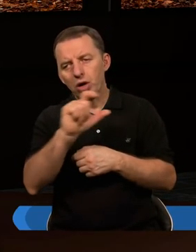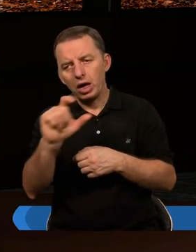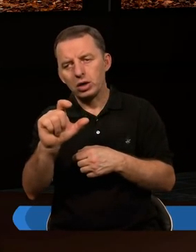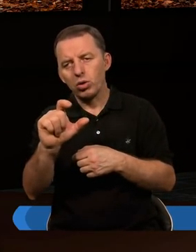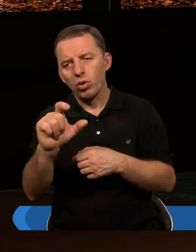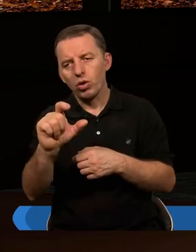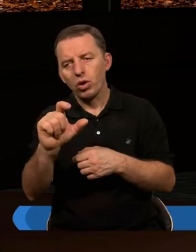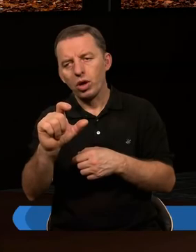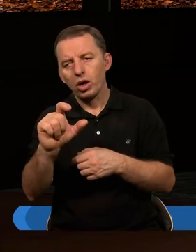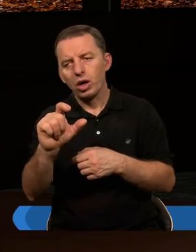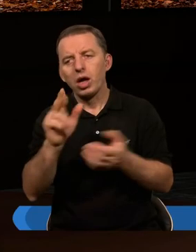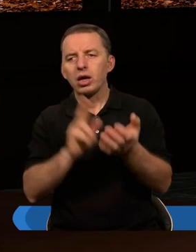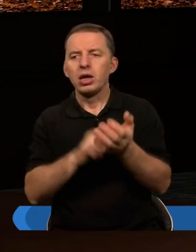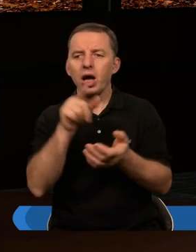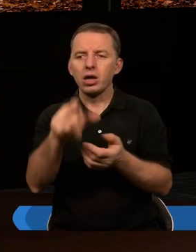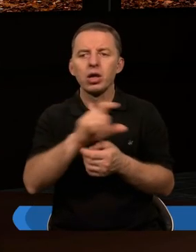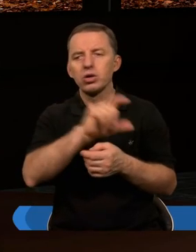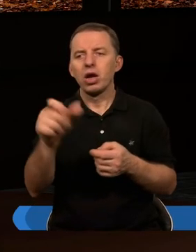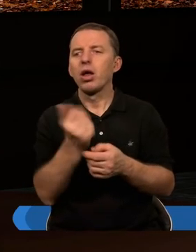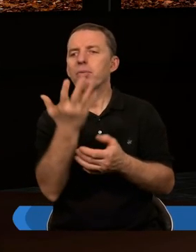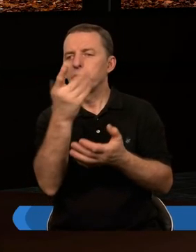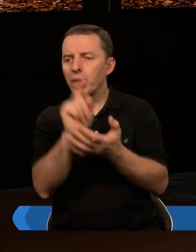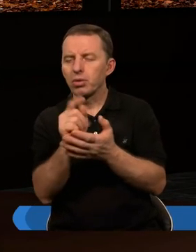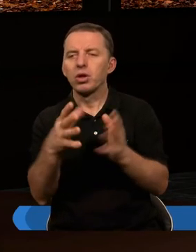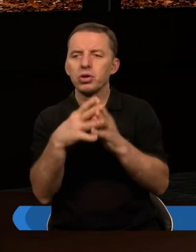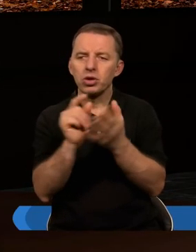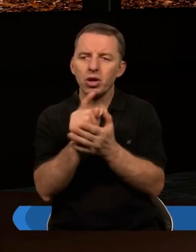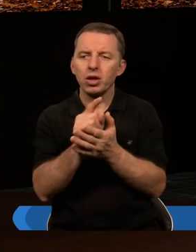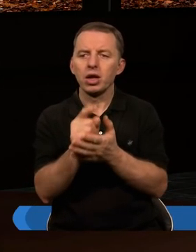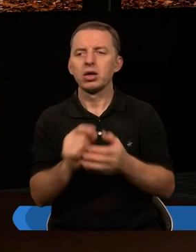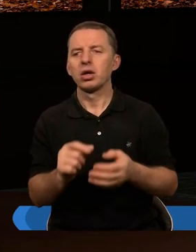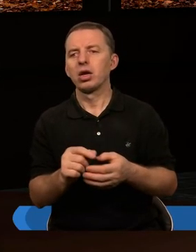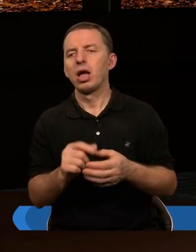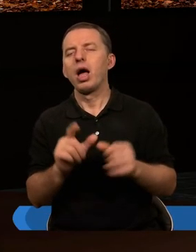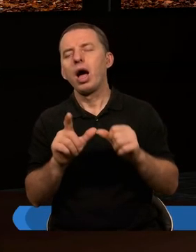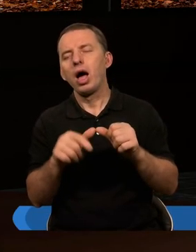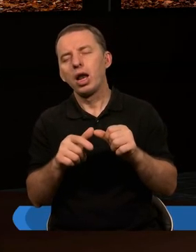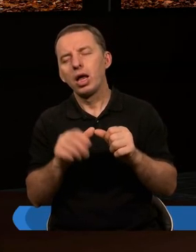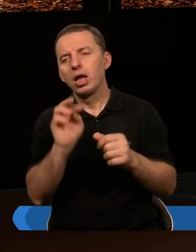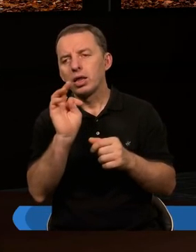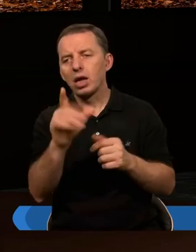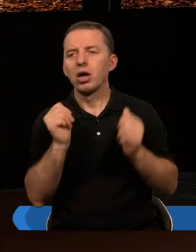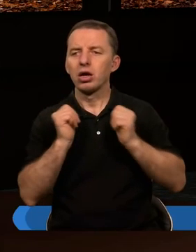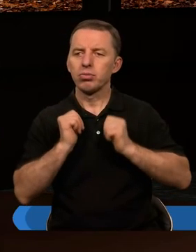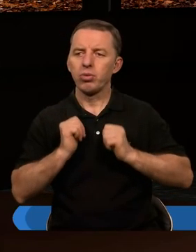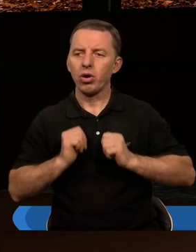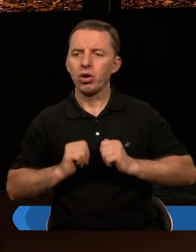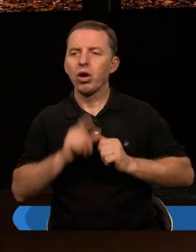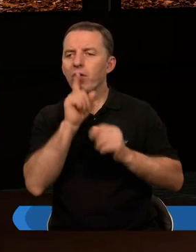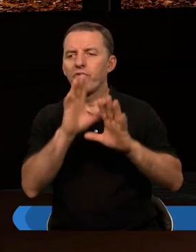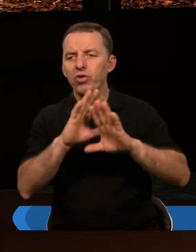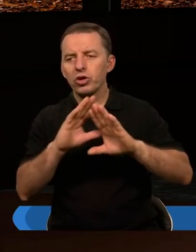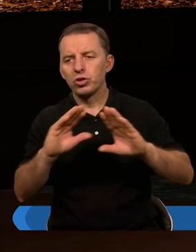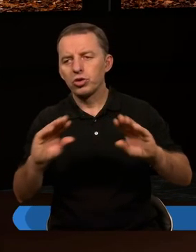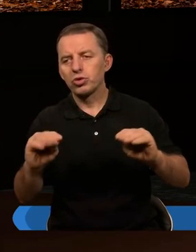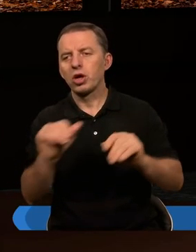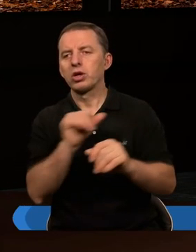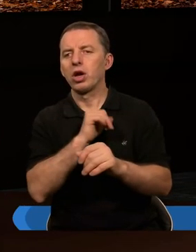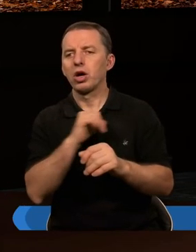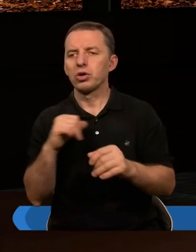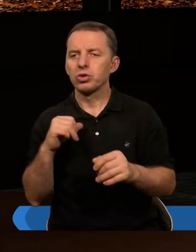na to, nie czasu pięć minut, dziesięć minut, ale takiego spokojnego wyciszenia się,